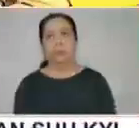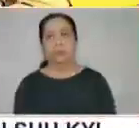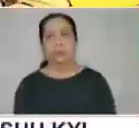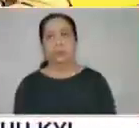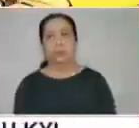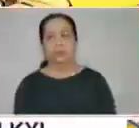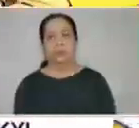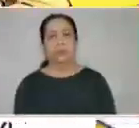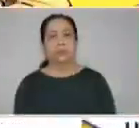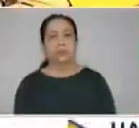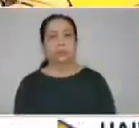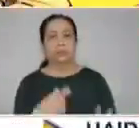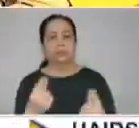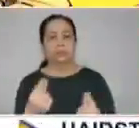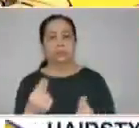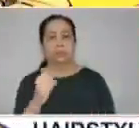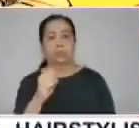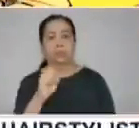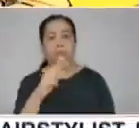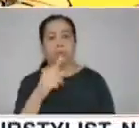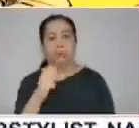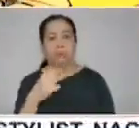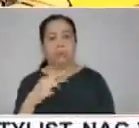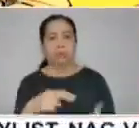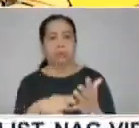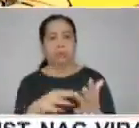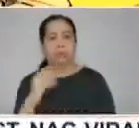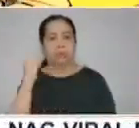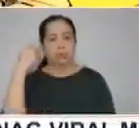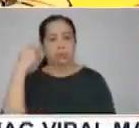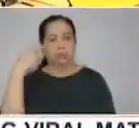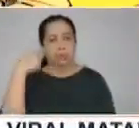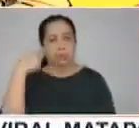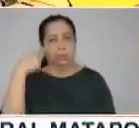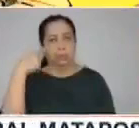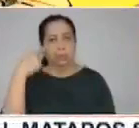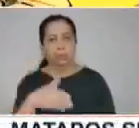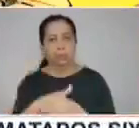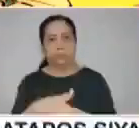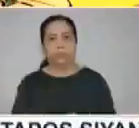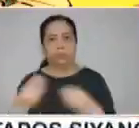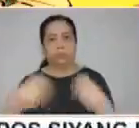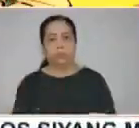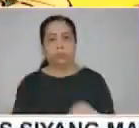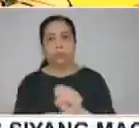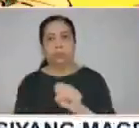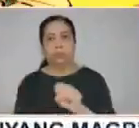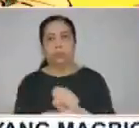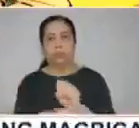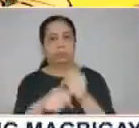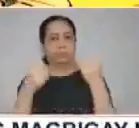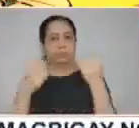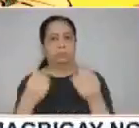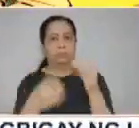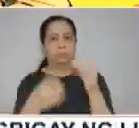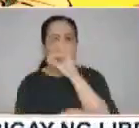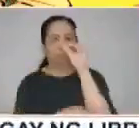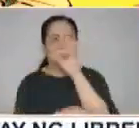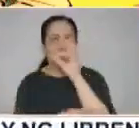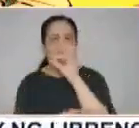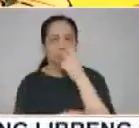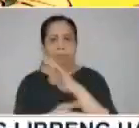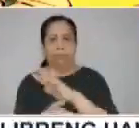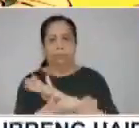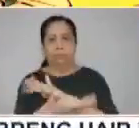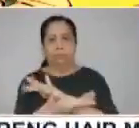Sa balitang sports, sisimulan na ng Philippine Tennis Association ang panliligaw kay international tennis sensation Alex Eala para kumatawan sa Pilipinas